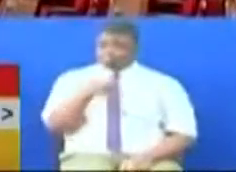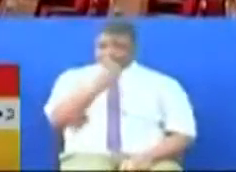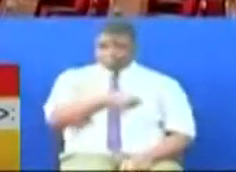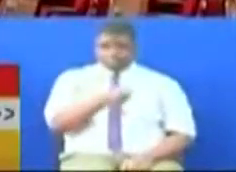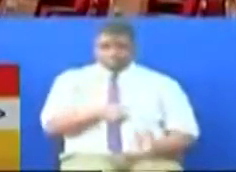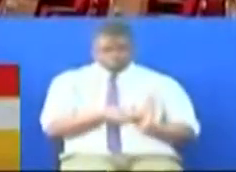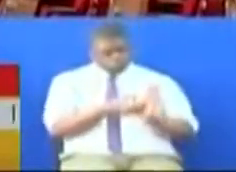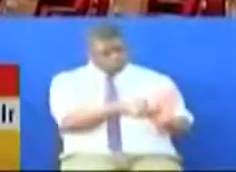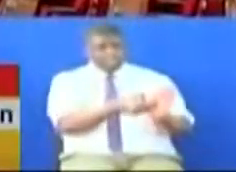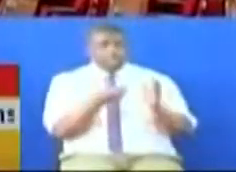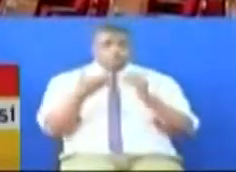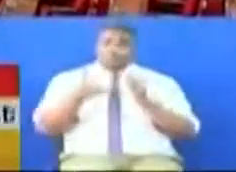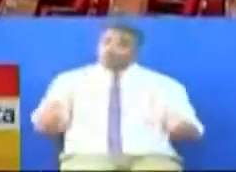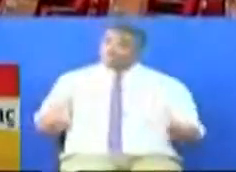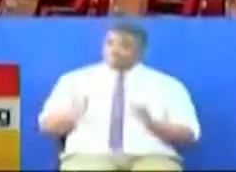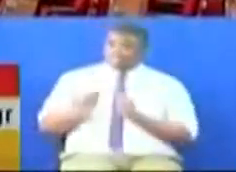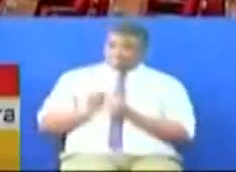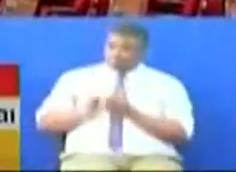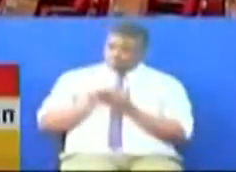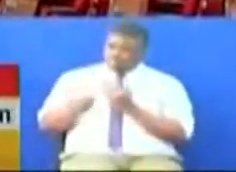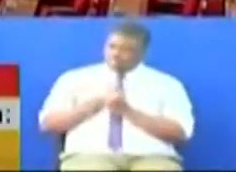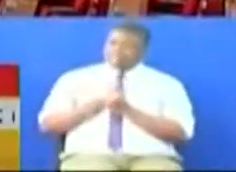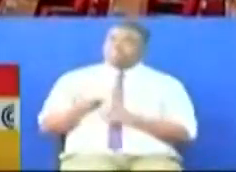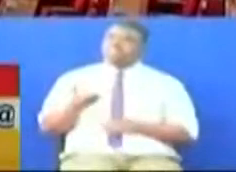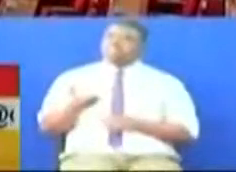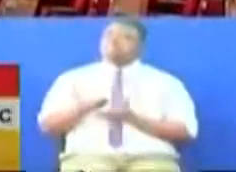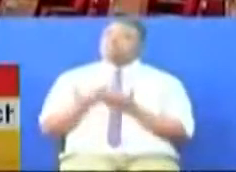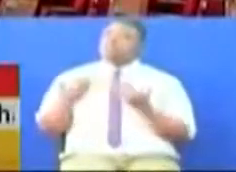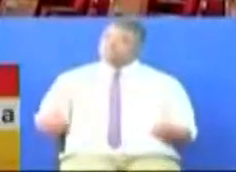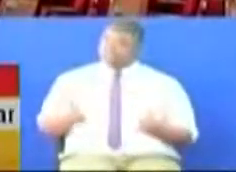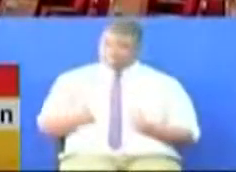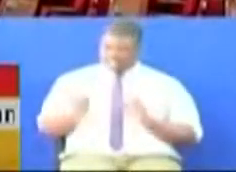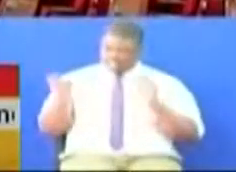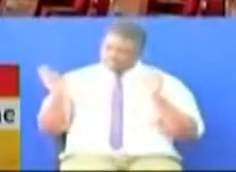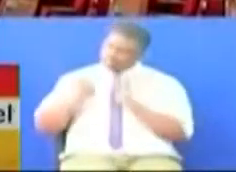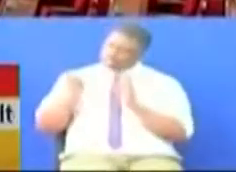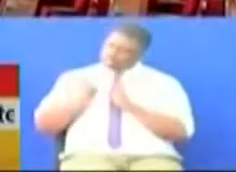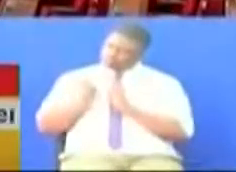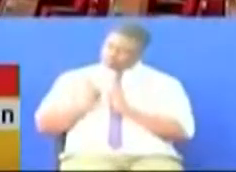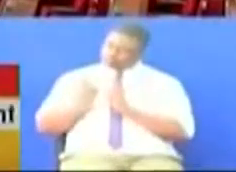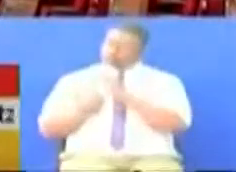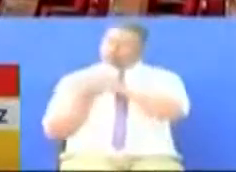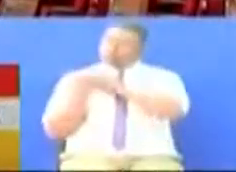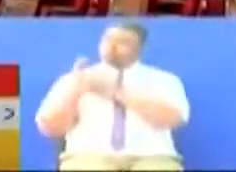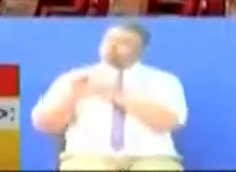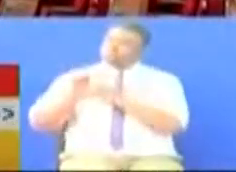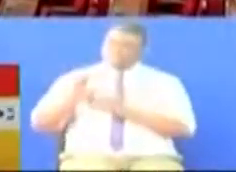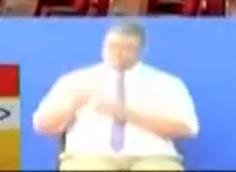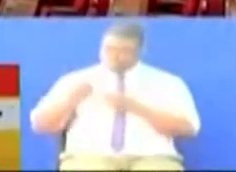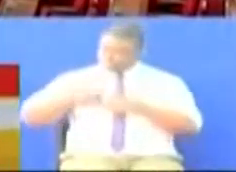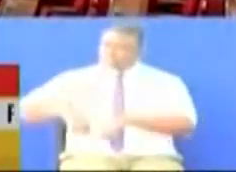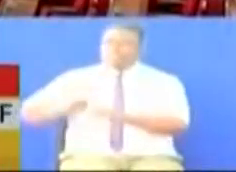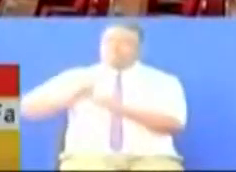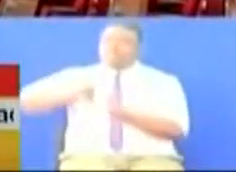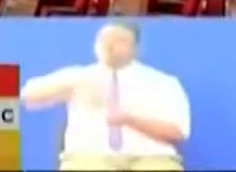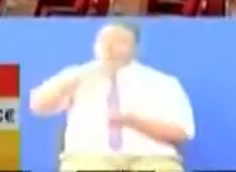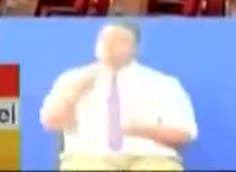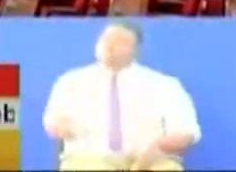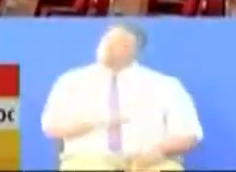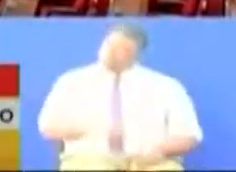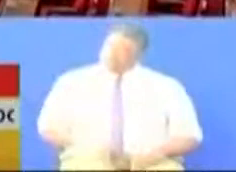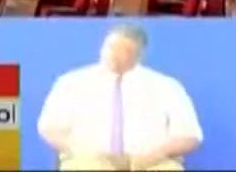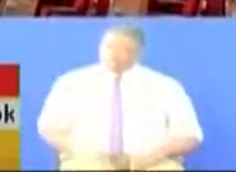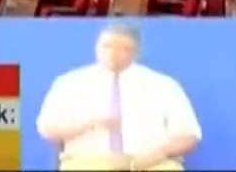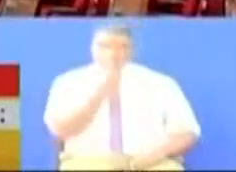ni kitu gani ambacho wakati mwingine kinakwaza TANESCO kushindwa kutimiza majukumu yake. Ukiangalia hapa kiasi cha